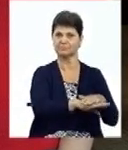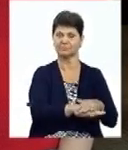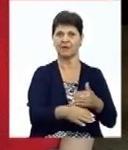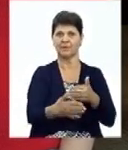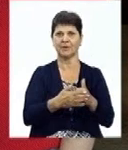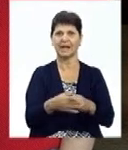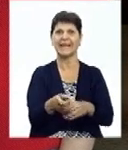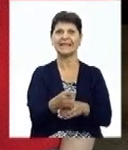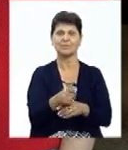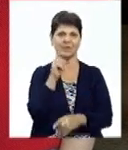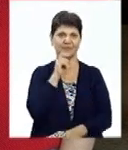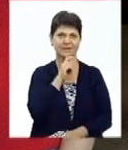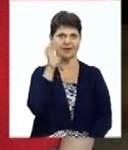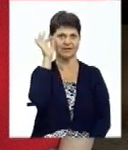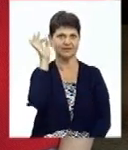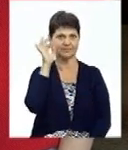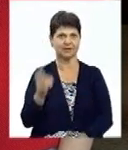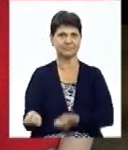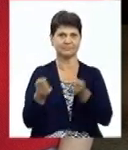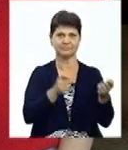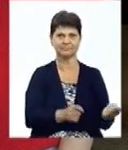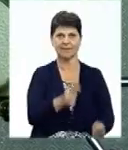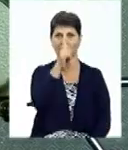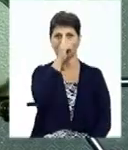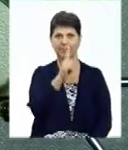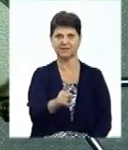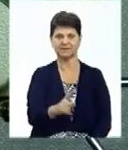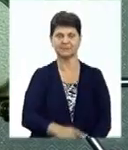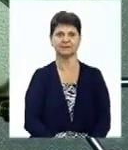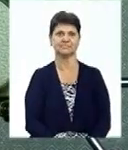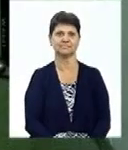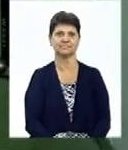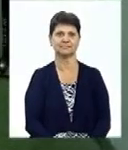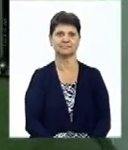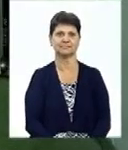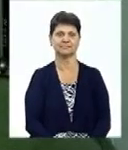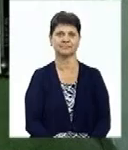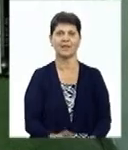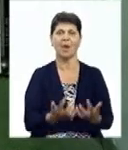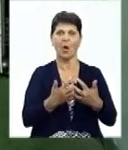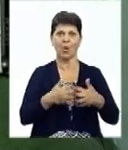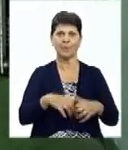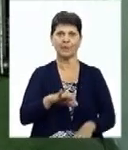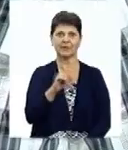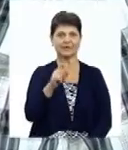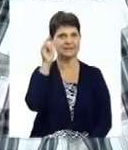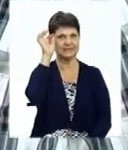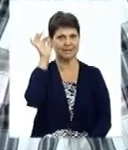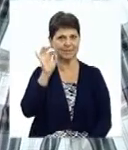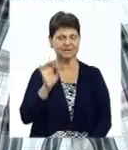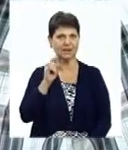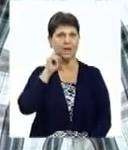Тернополя. До Вінниці з Німеччини їх доставляли понад місяць. це обладнання з Німеччини доставити до України,